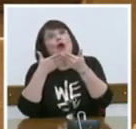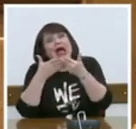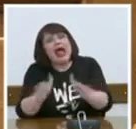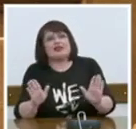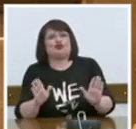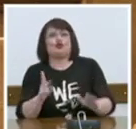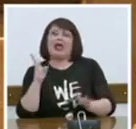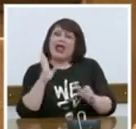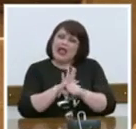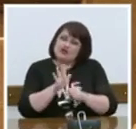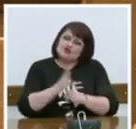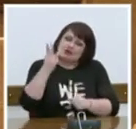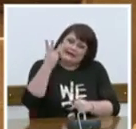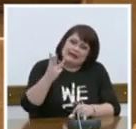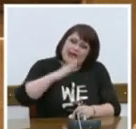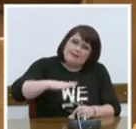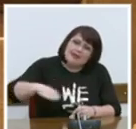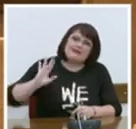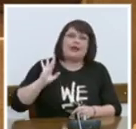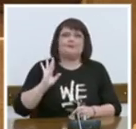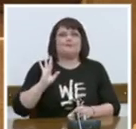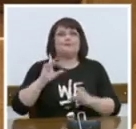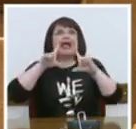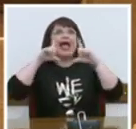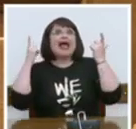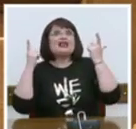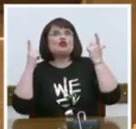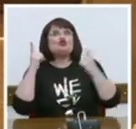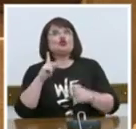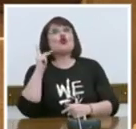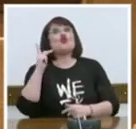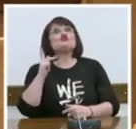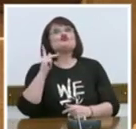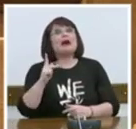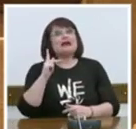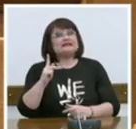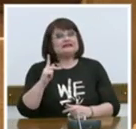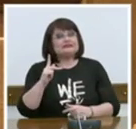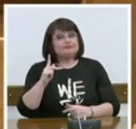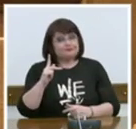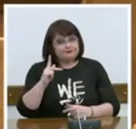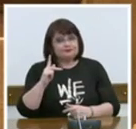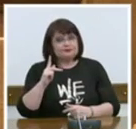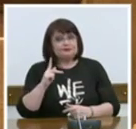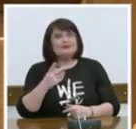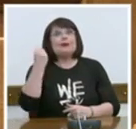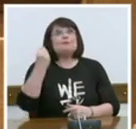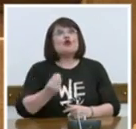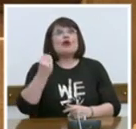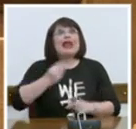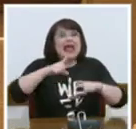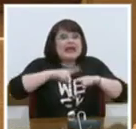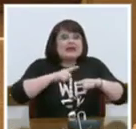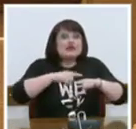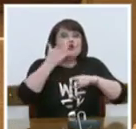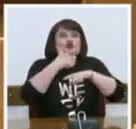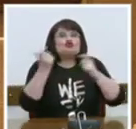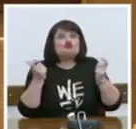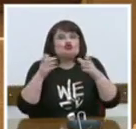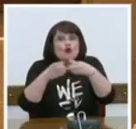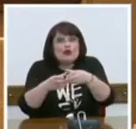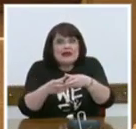στεγάσει. Ο Άγιος Κοσμάς ο Ετωλός έλεγε: «Καλύτερα να έχεις σχολείων ελληνικών στον τόπο σου, παρά να έχεις